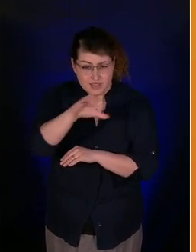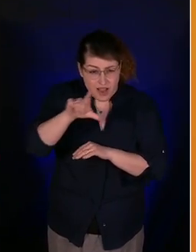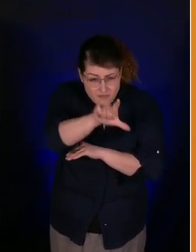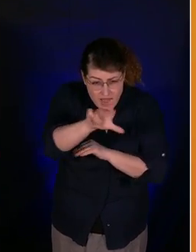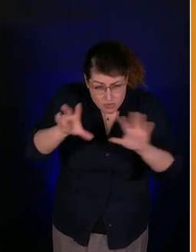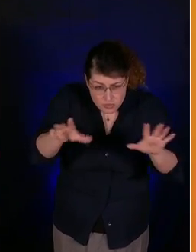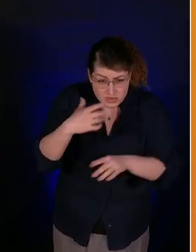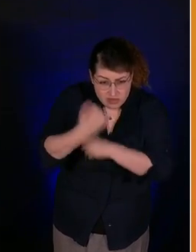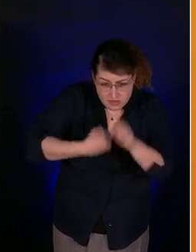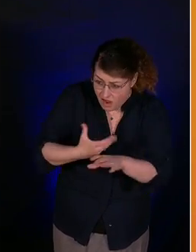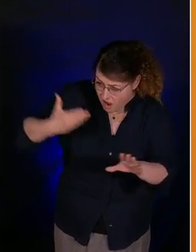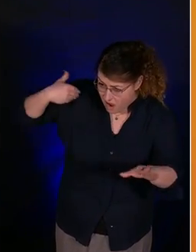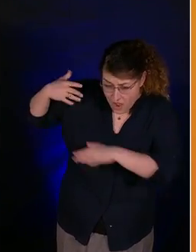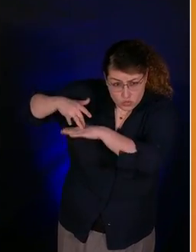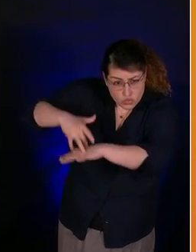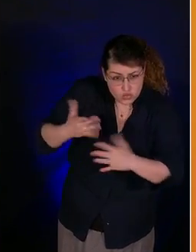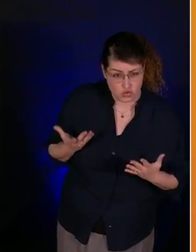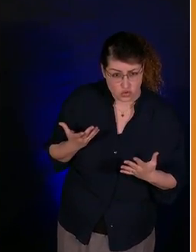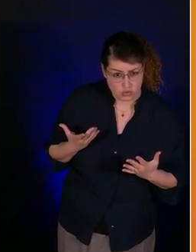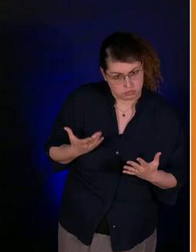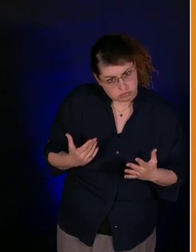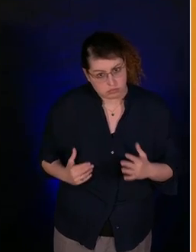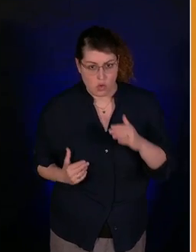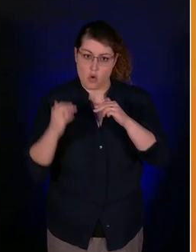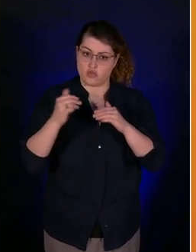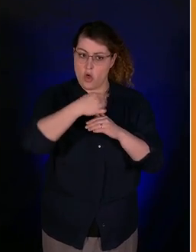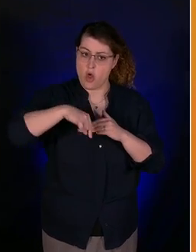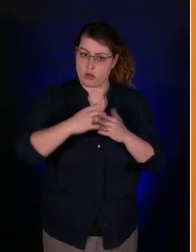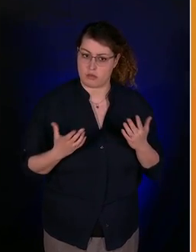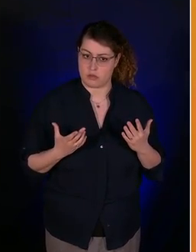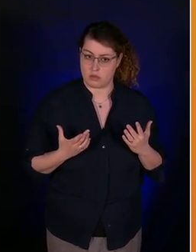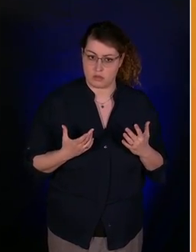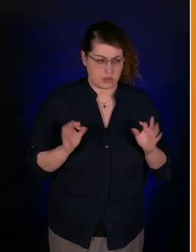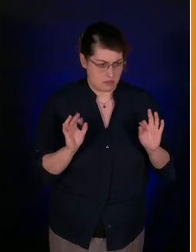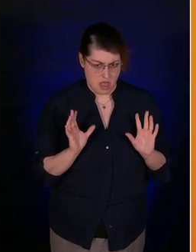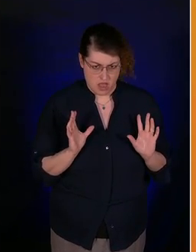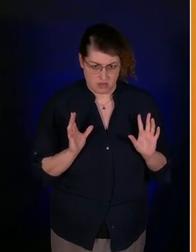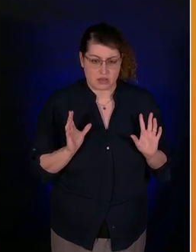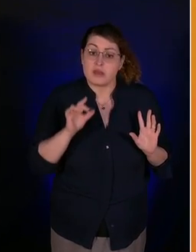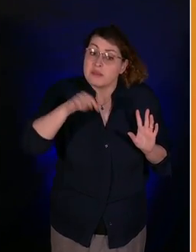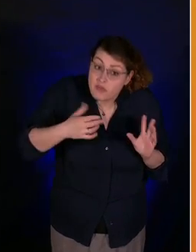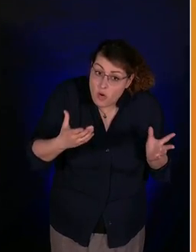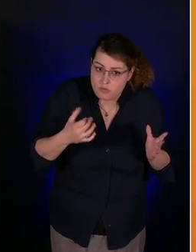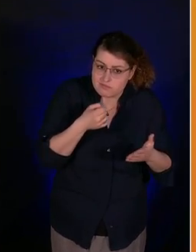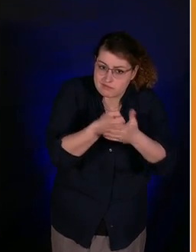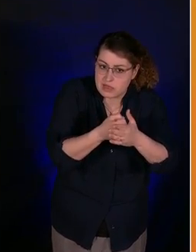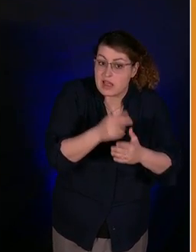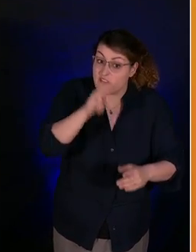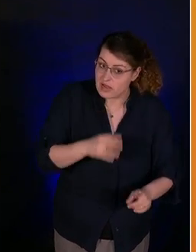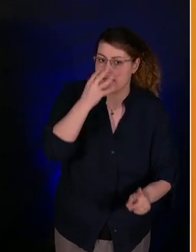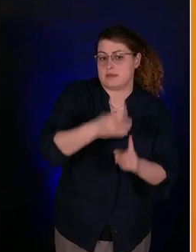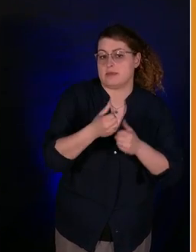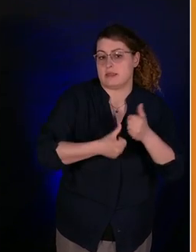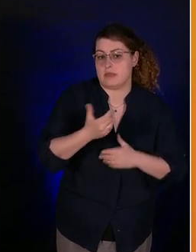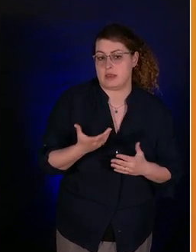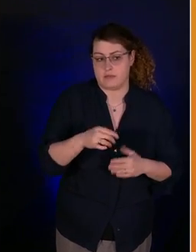d'histoire. Tout casser, c'est facile. Il n'y a pas de mérite. Mais le vrai défi, là où il va falloir qu'on se relève